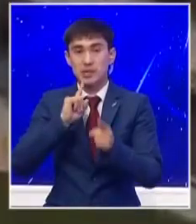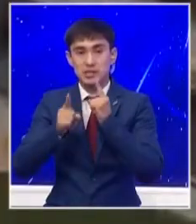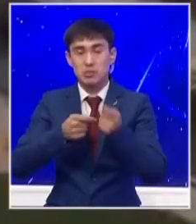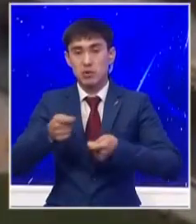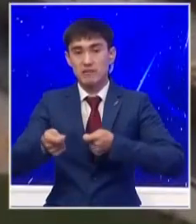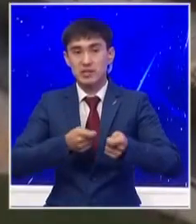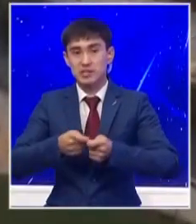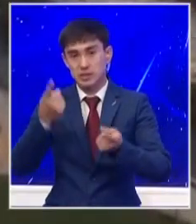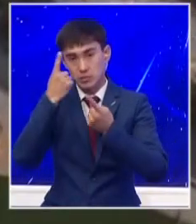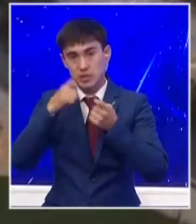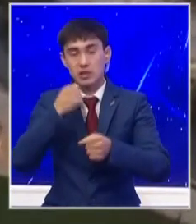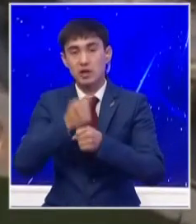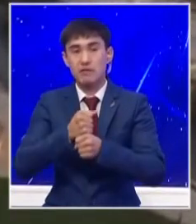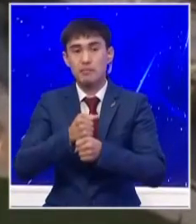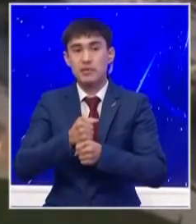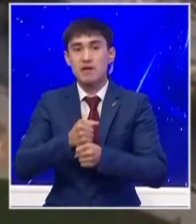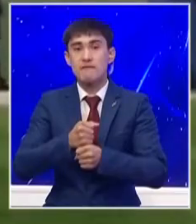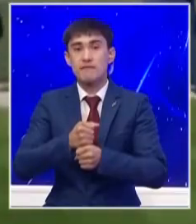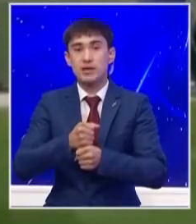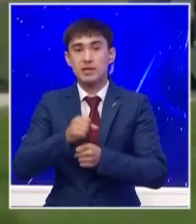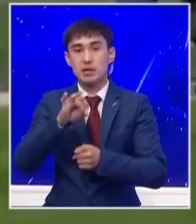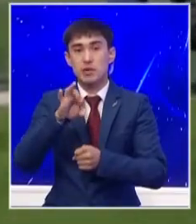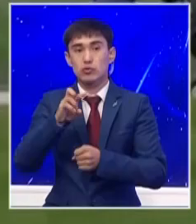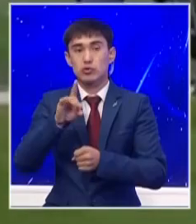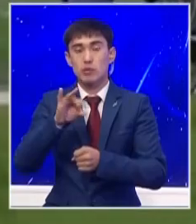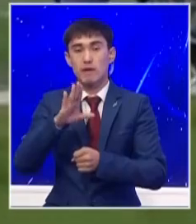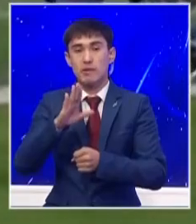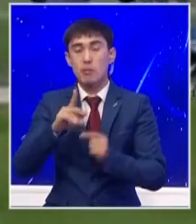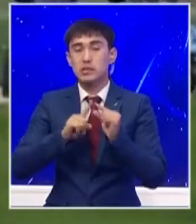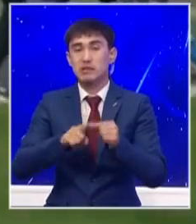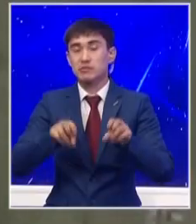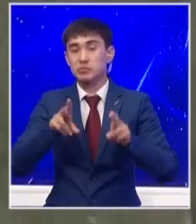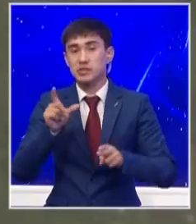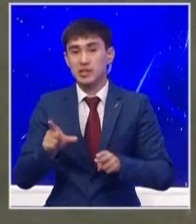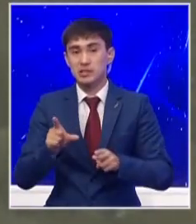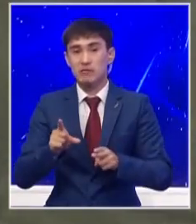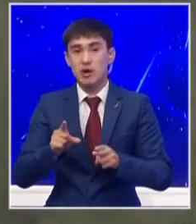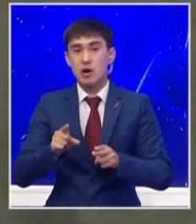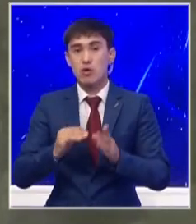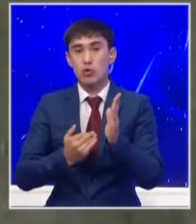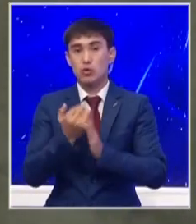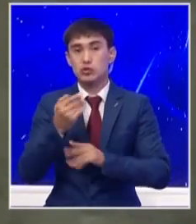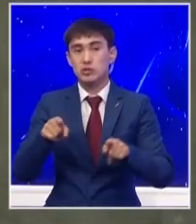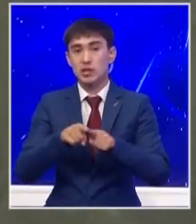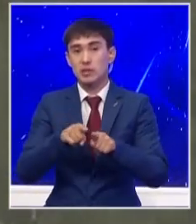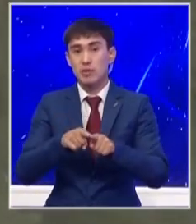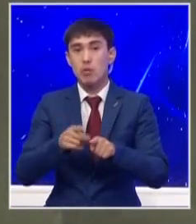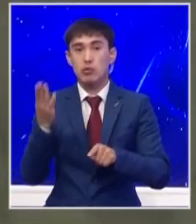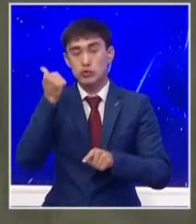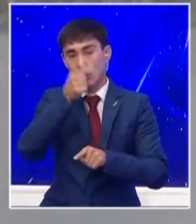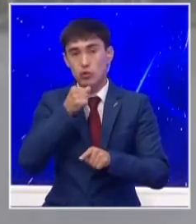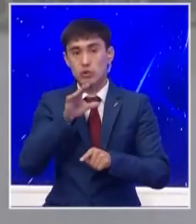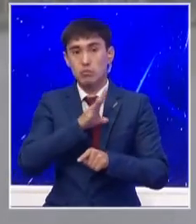заседании правительства сообщил глава профильного ведомства Ермек Маржикпаев. По словам эксперта, рост по сравнению с таким же периодом прошлого